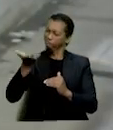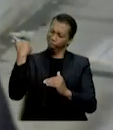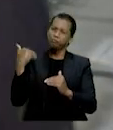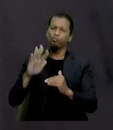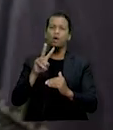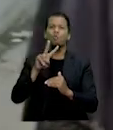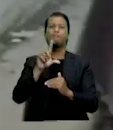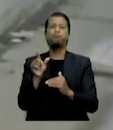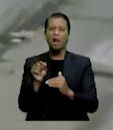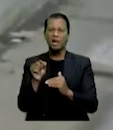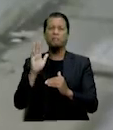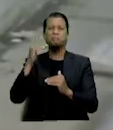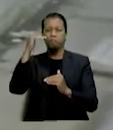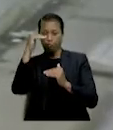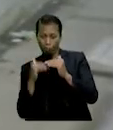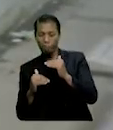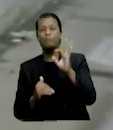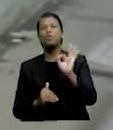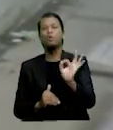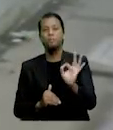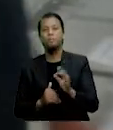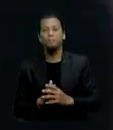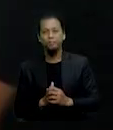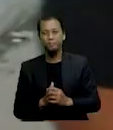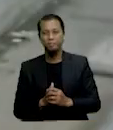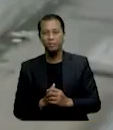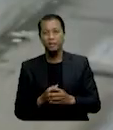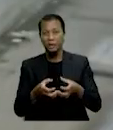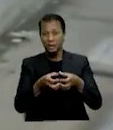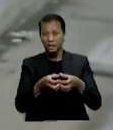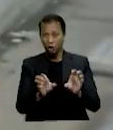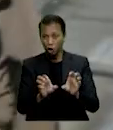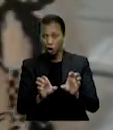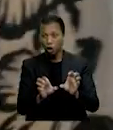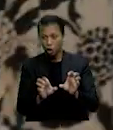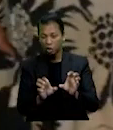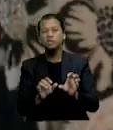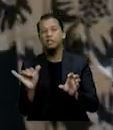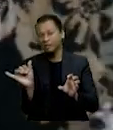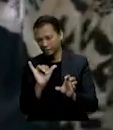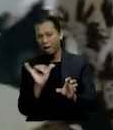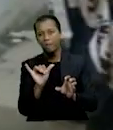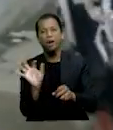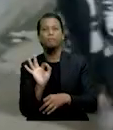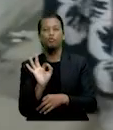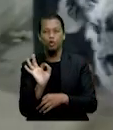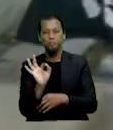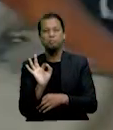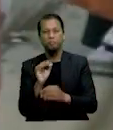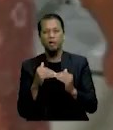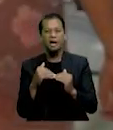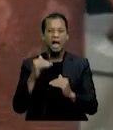selain harga tadi ayam potong, harga telur pun saat ini masih terpantau tinggi. Untuk di Pasar Kopro ini mencapai